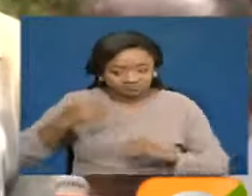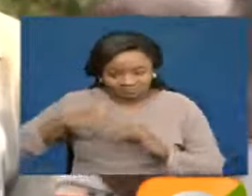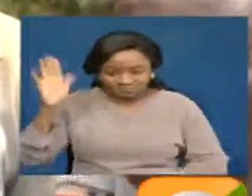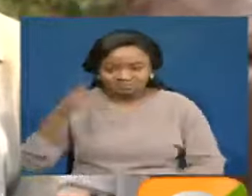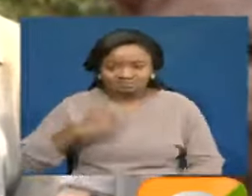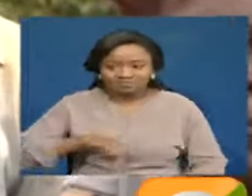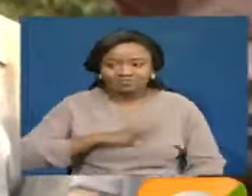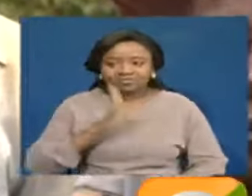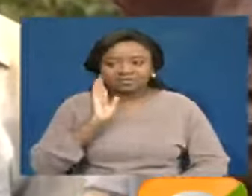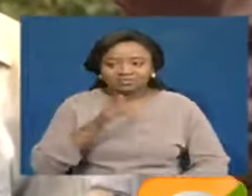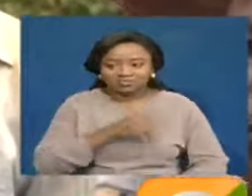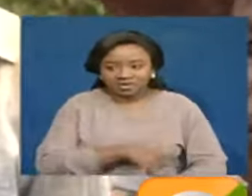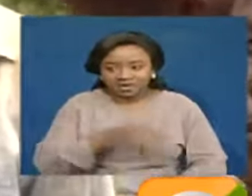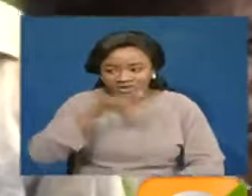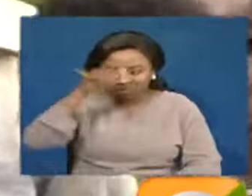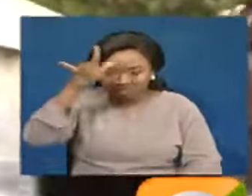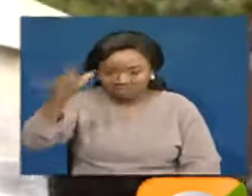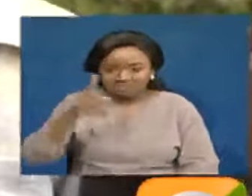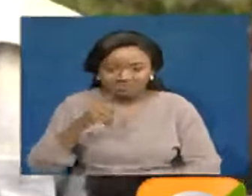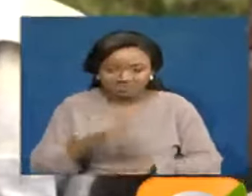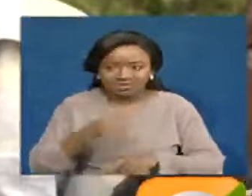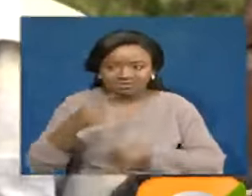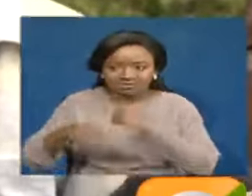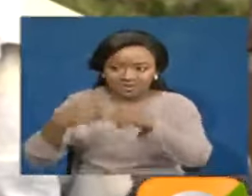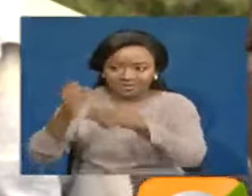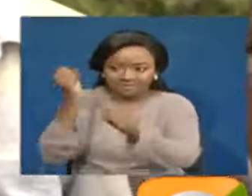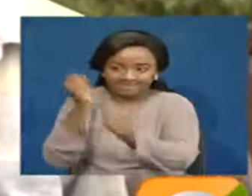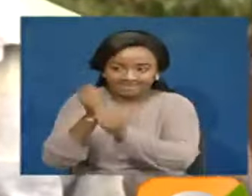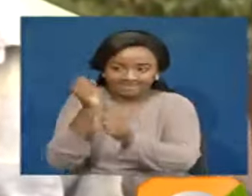huko wakati ya kiendelea kasi.